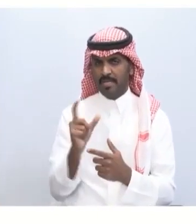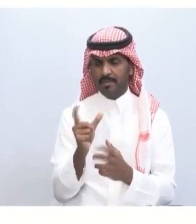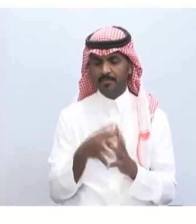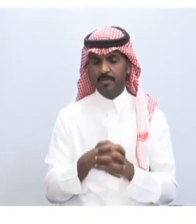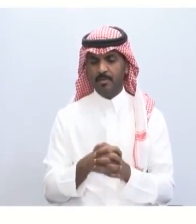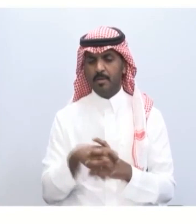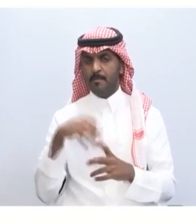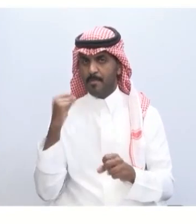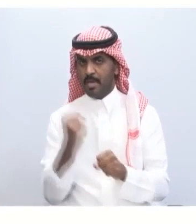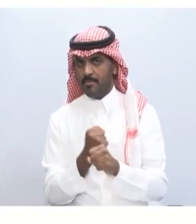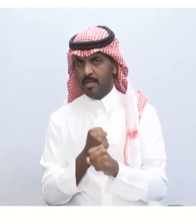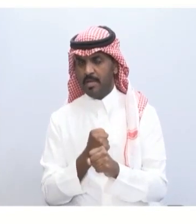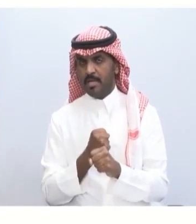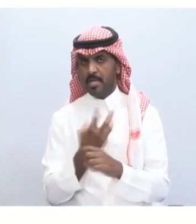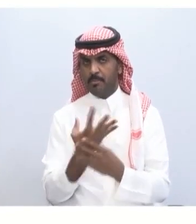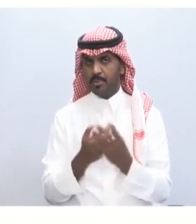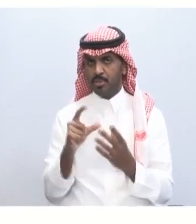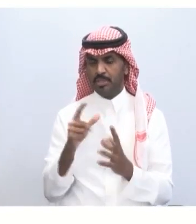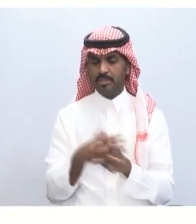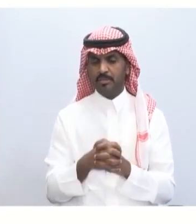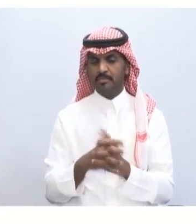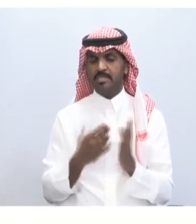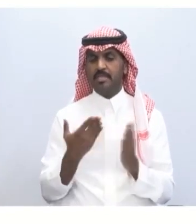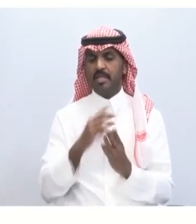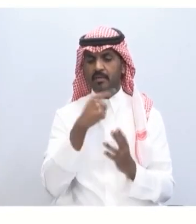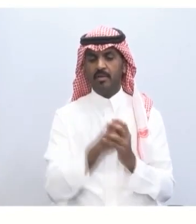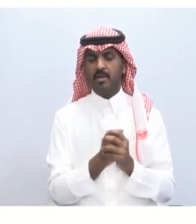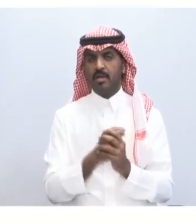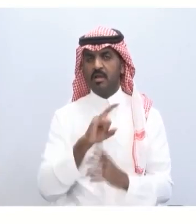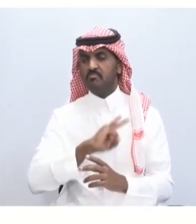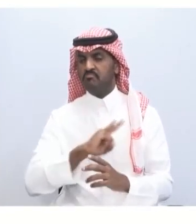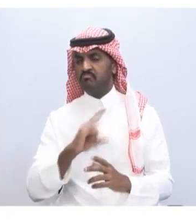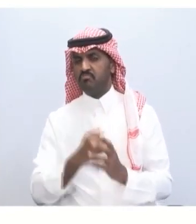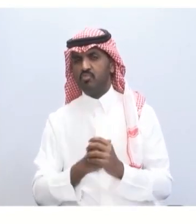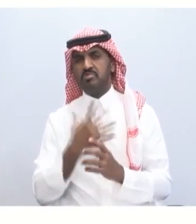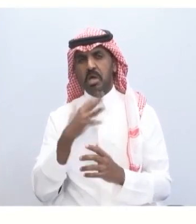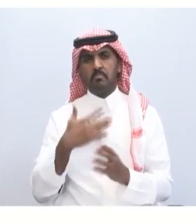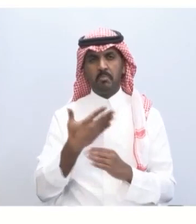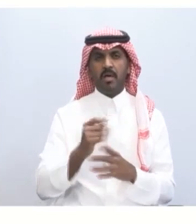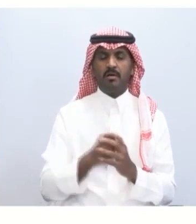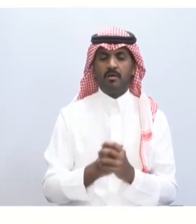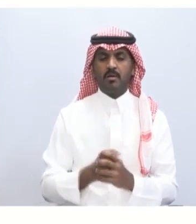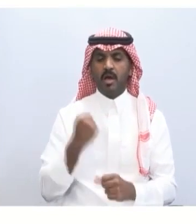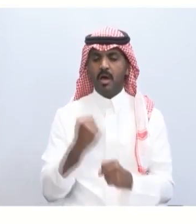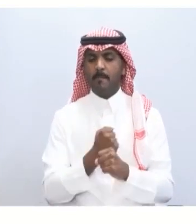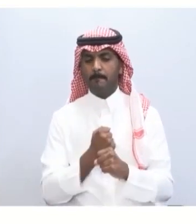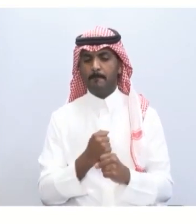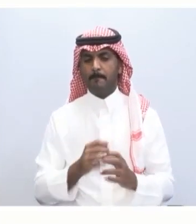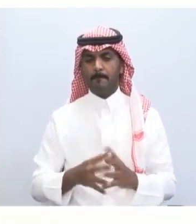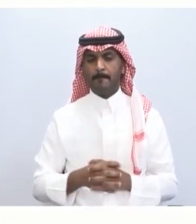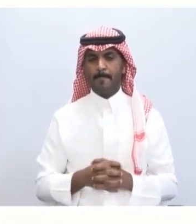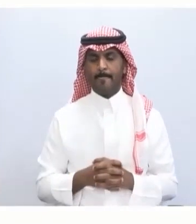بعمل بن رشيد من مسيره الى الرياض لم يثنه هذا العمل بلقا قام